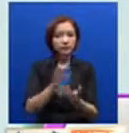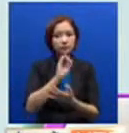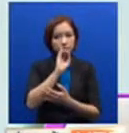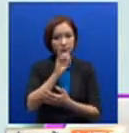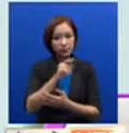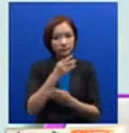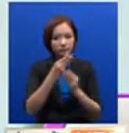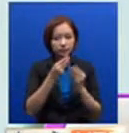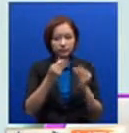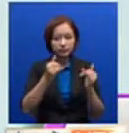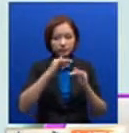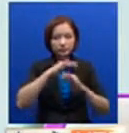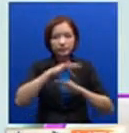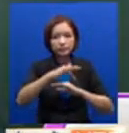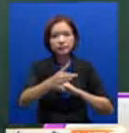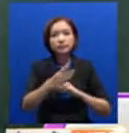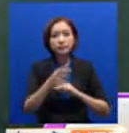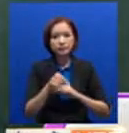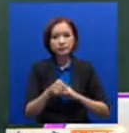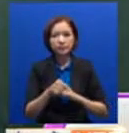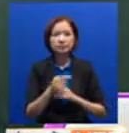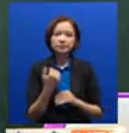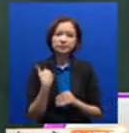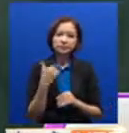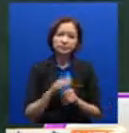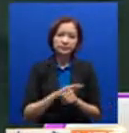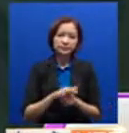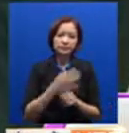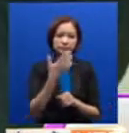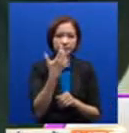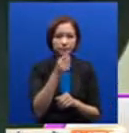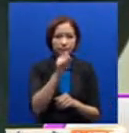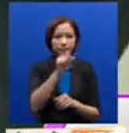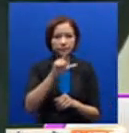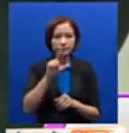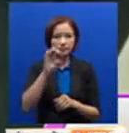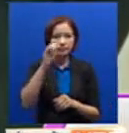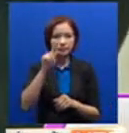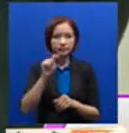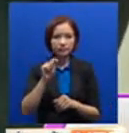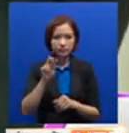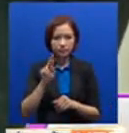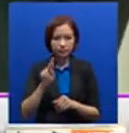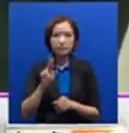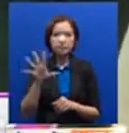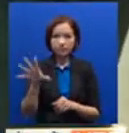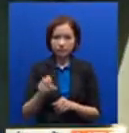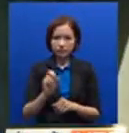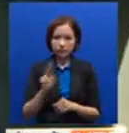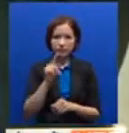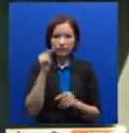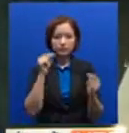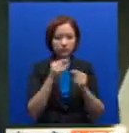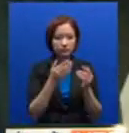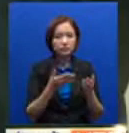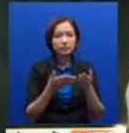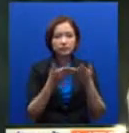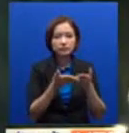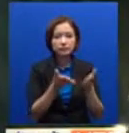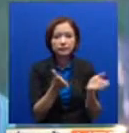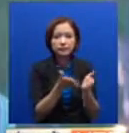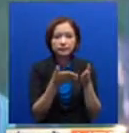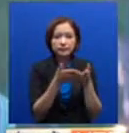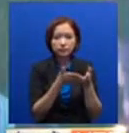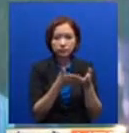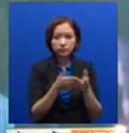คราบน้ำมันดีเซลที่พบค่ะมีปริมาณไม่เกิน 10ลิตรซึ่งเป็นเชื้อเพลิงที่ใช้ได้กับเรือขนาดเล็กเท่านั้นส่วน